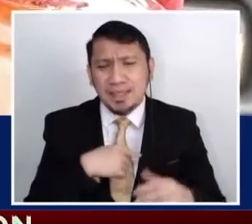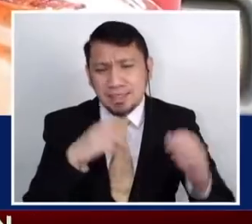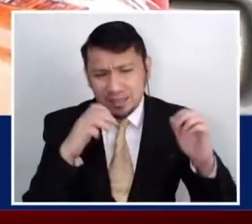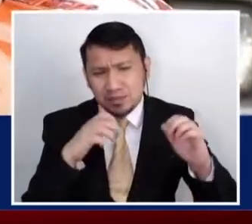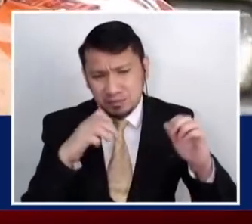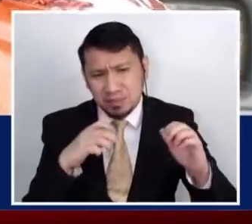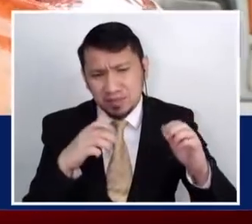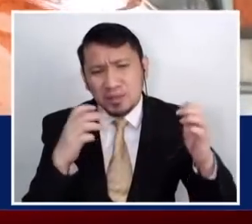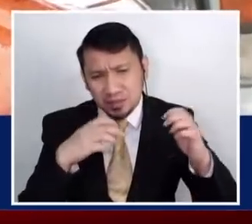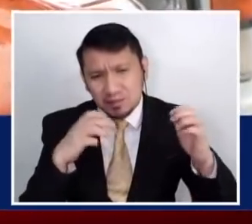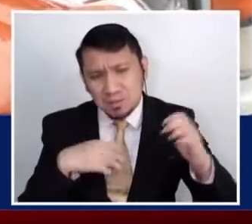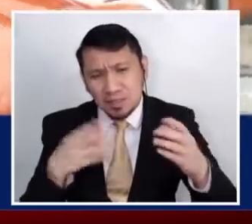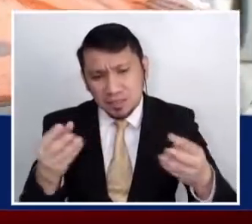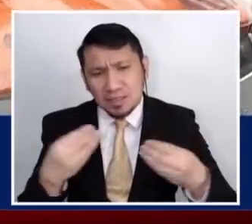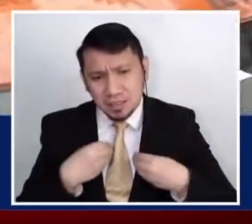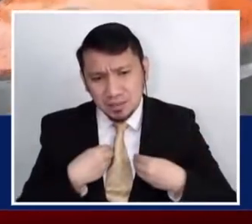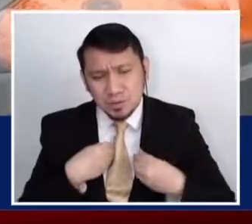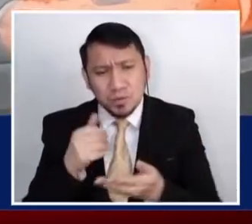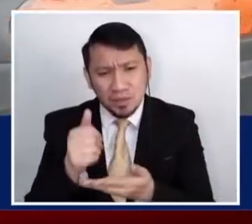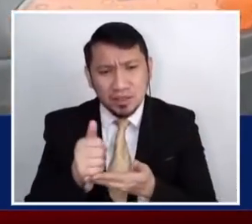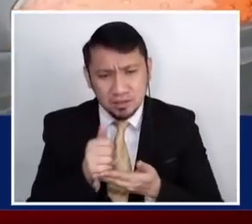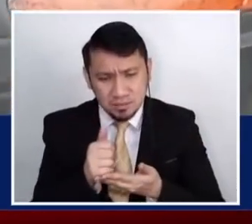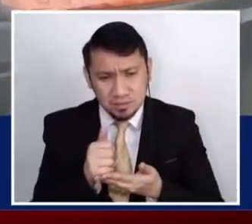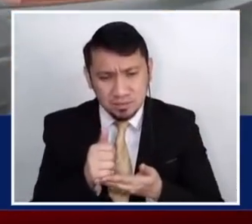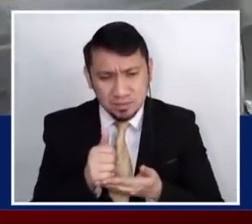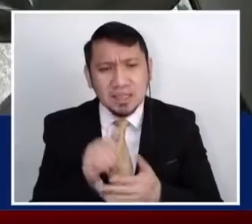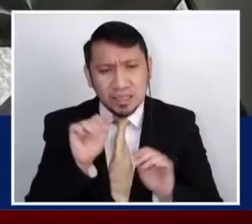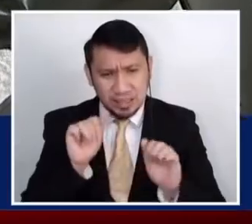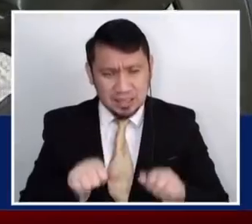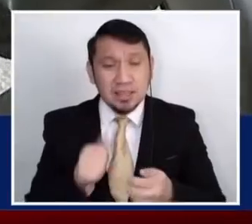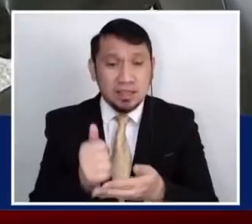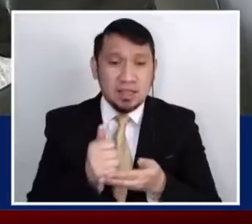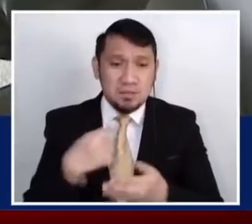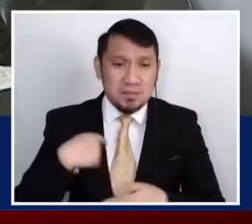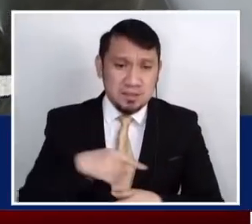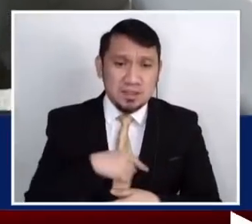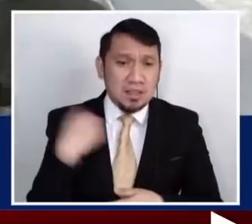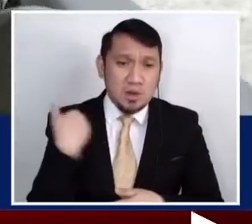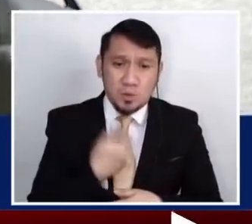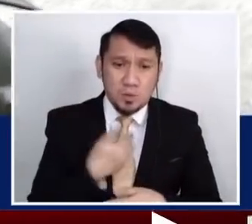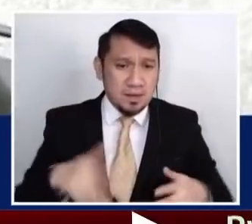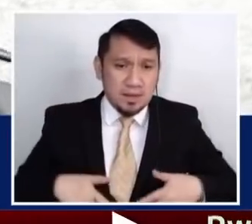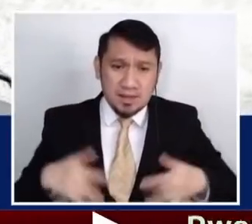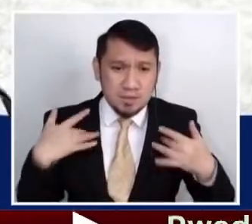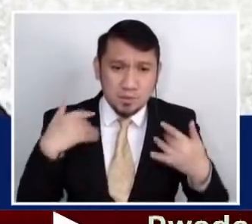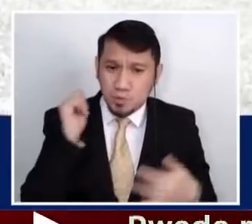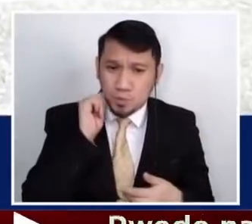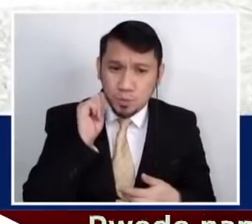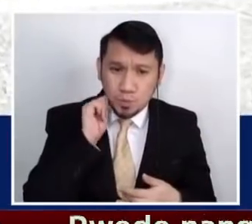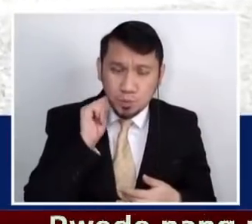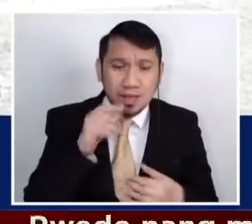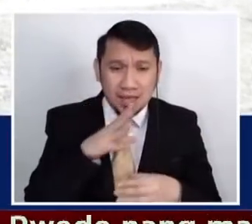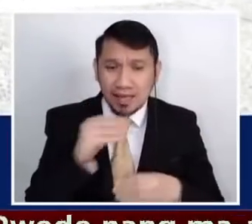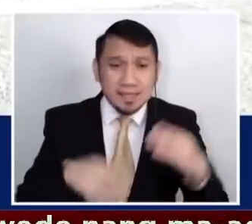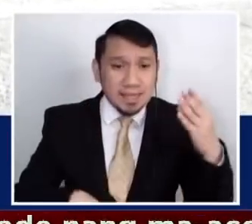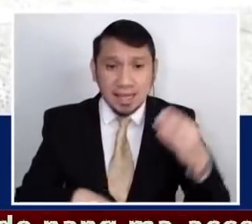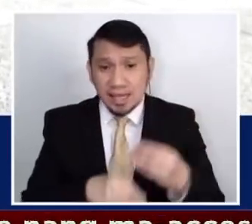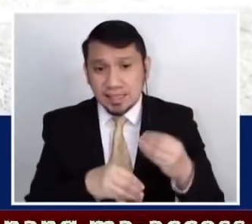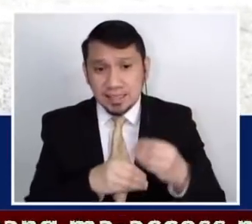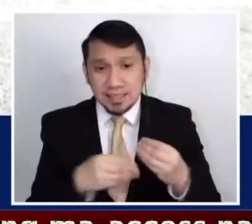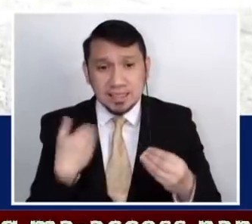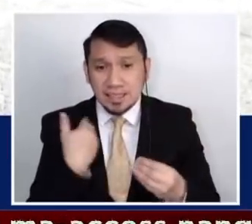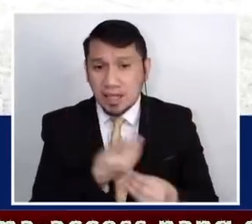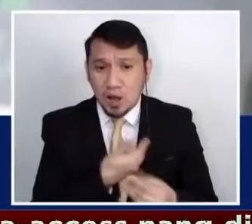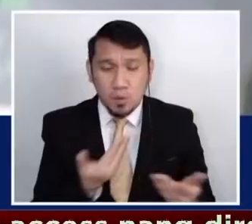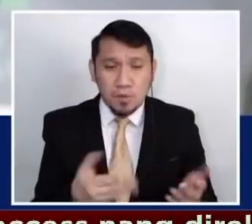boss. Sana ibigay na boss para makatulong din sa pang-araw-araw. Yun, pang ano sa dagdag nga po sa ano,